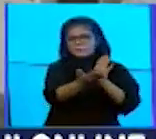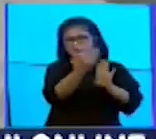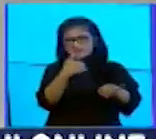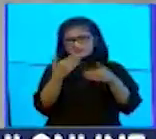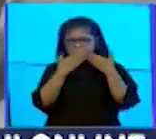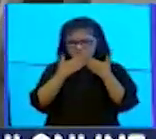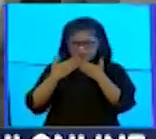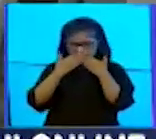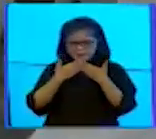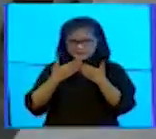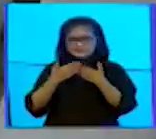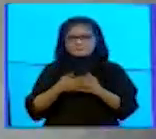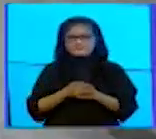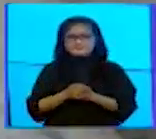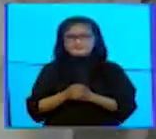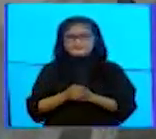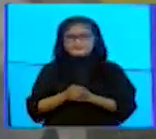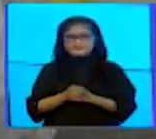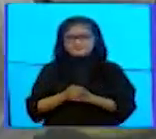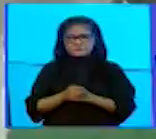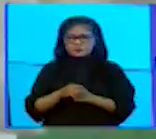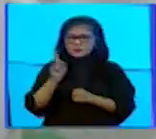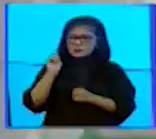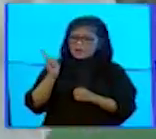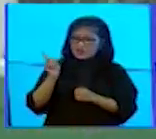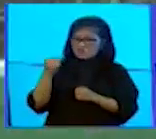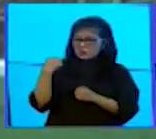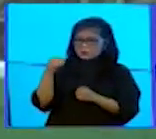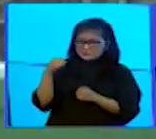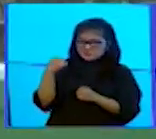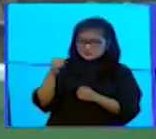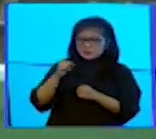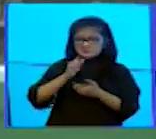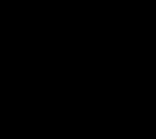hanya bisa dilakukan secara online. Tim kontributor melaporkan.